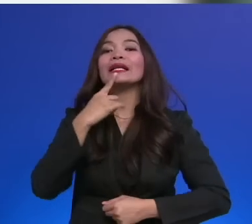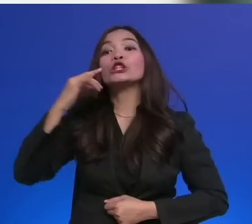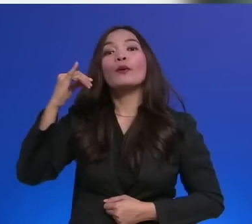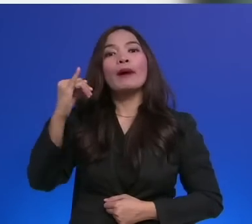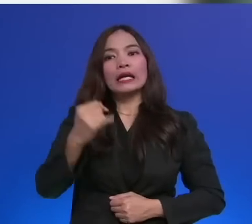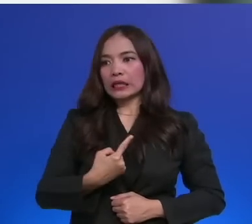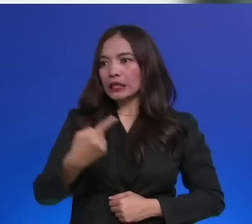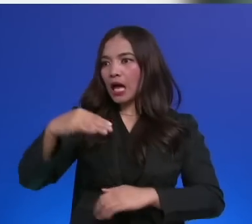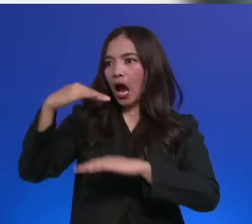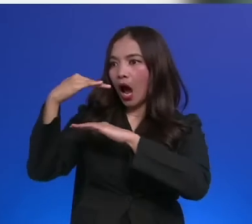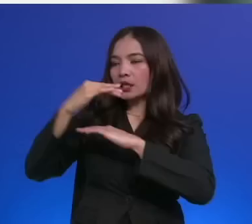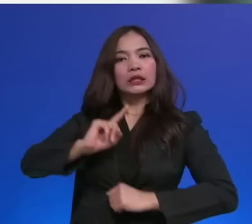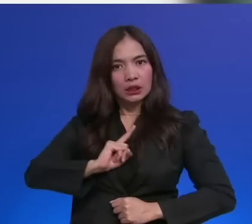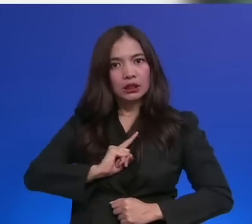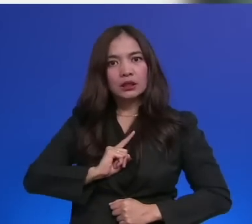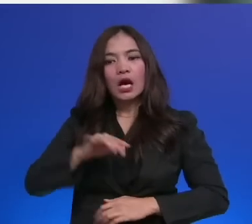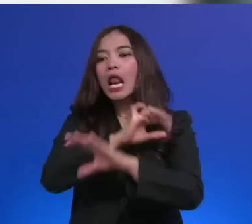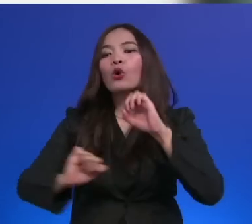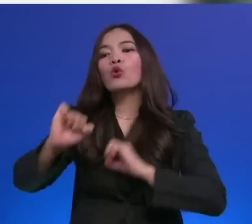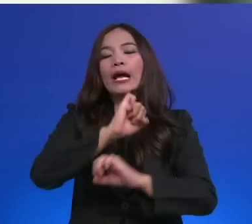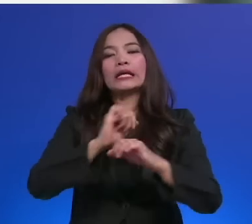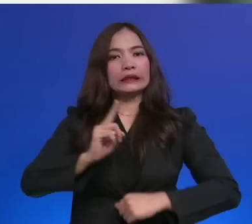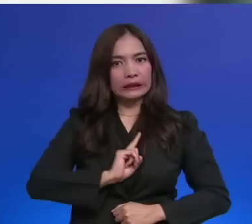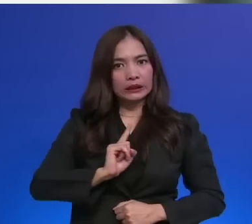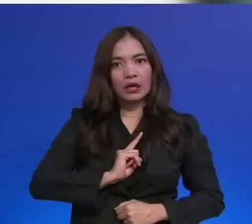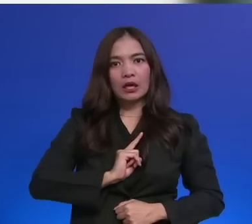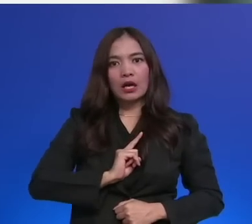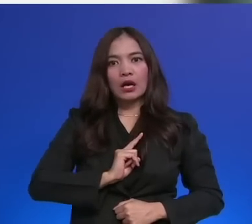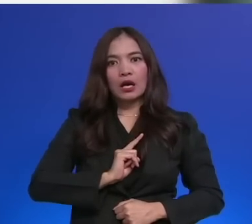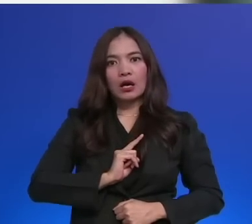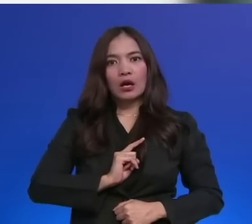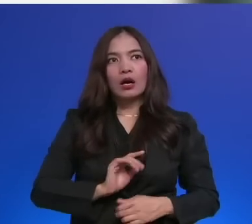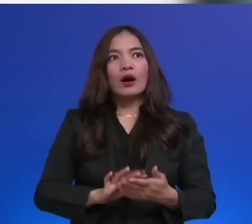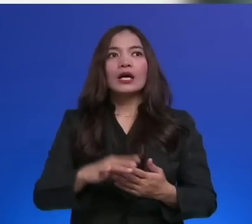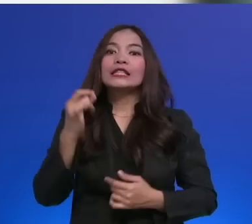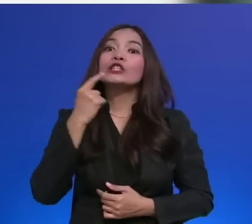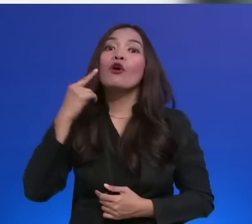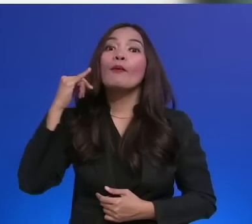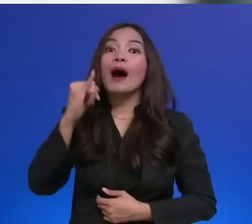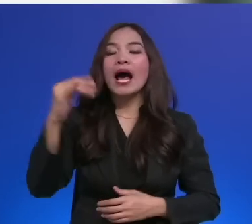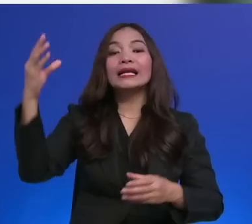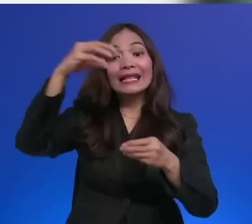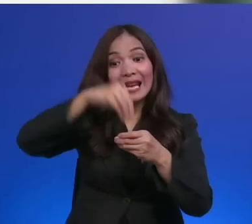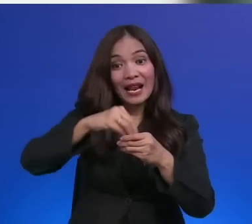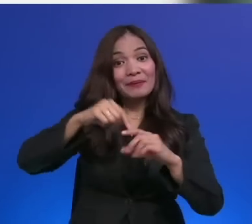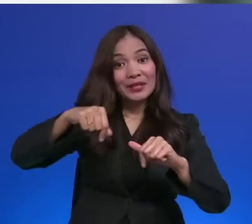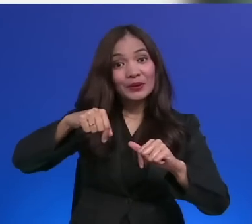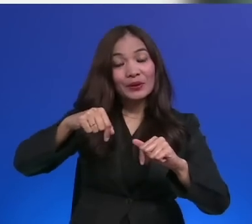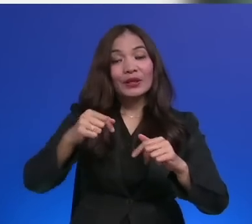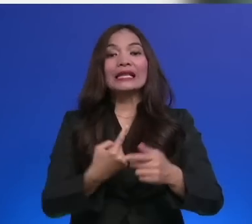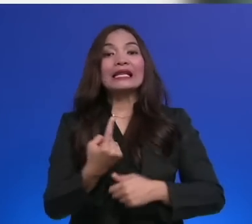kita atasi sendiri. Ada pencobaan-pencobaan yang di dalamnya